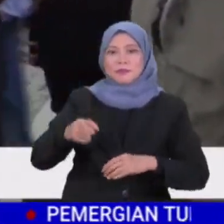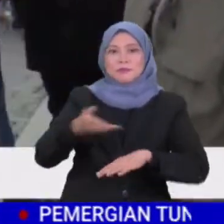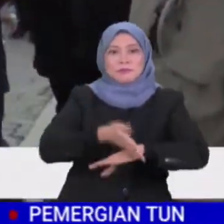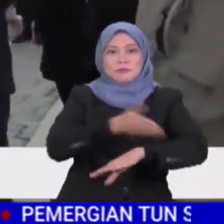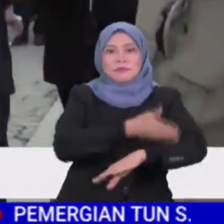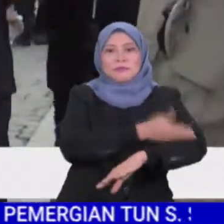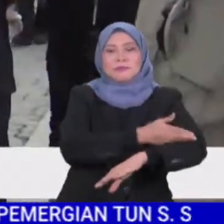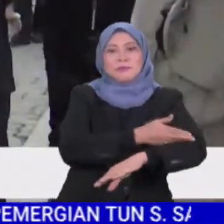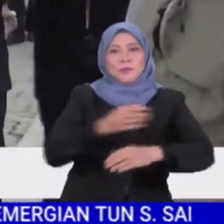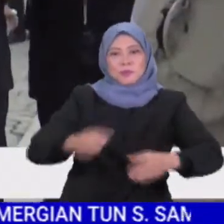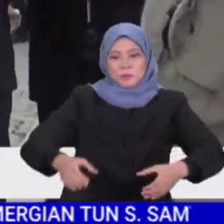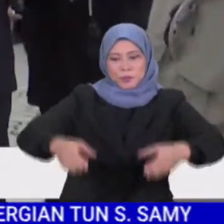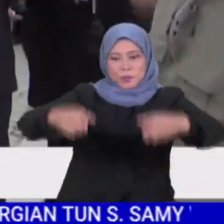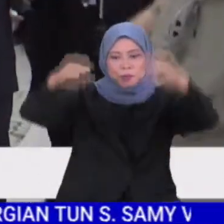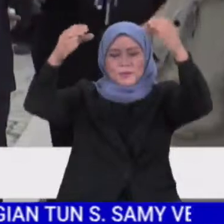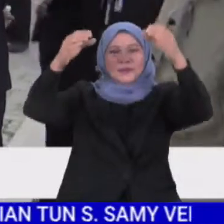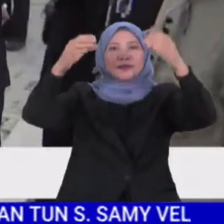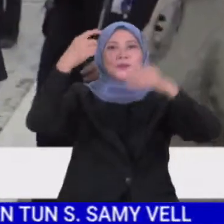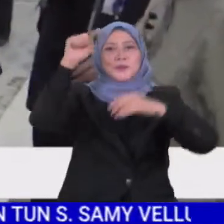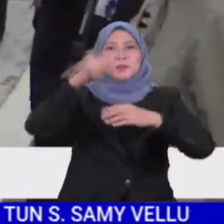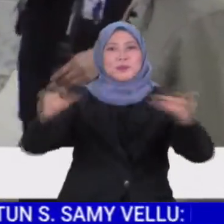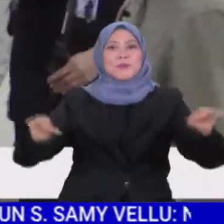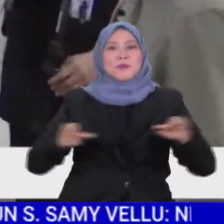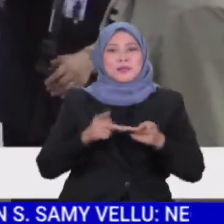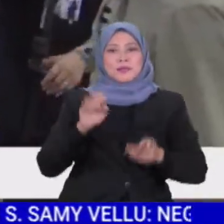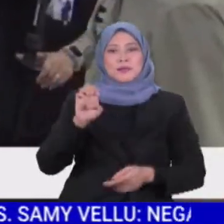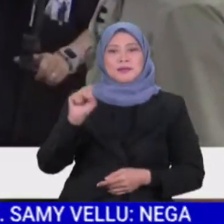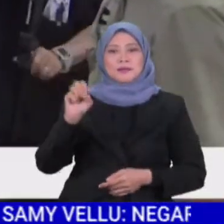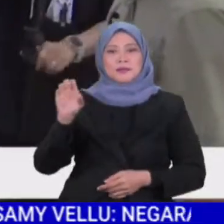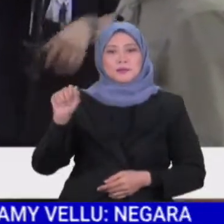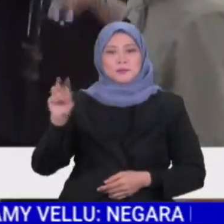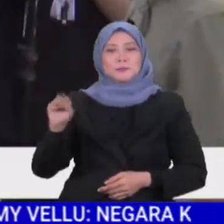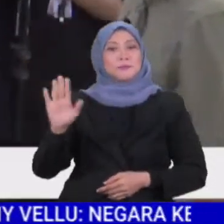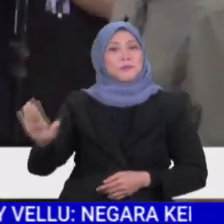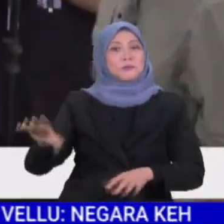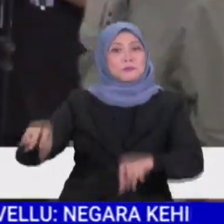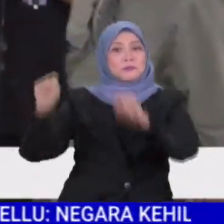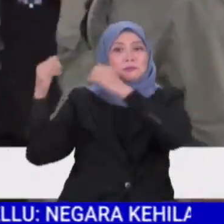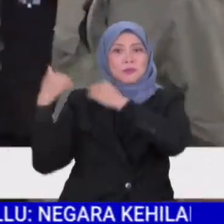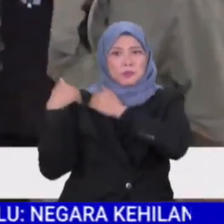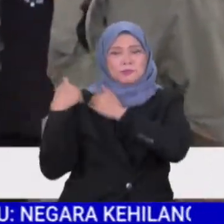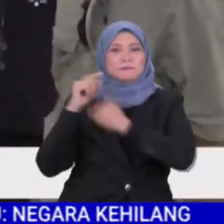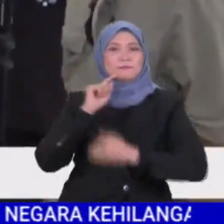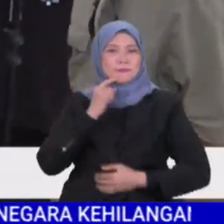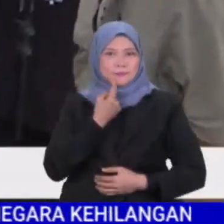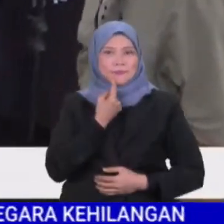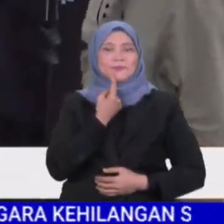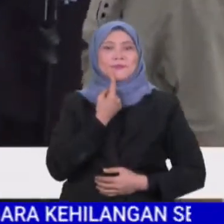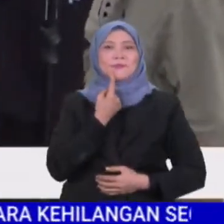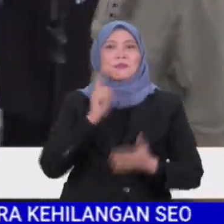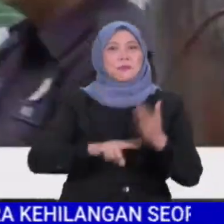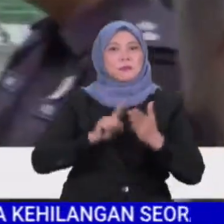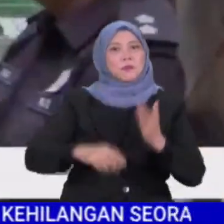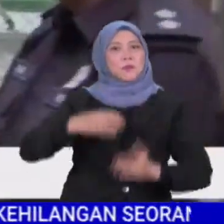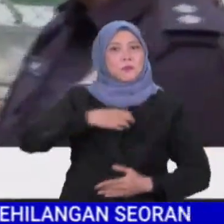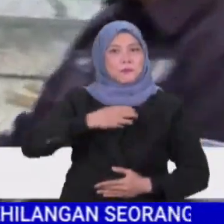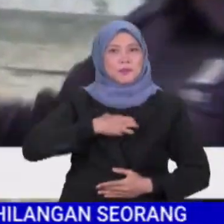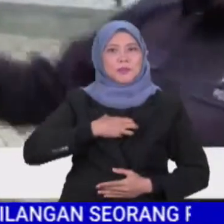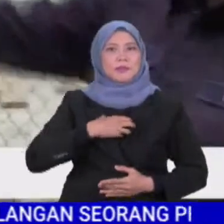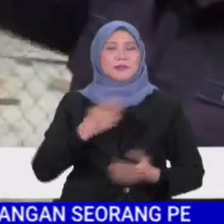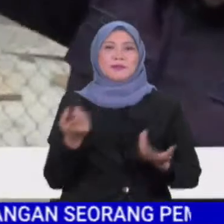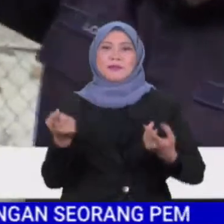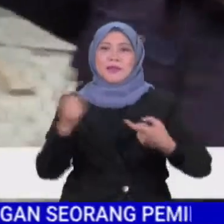jaringan telekomunikasi di kawasan ESCOM. Selaku Menteri bertanggungjawab, beliau memandang serius berkenaan sebarang aduan dalam